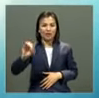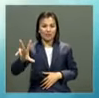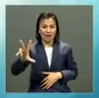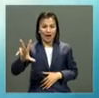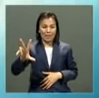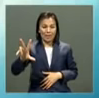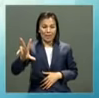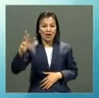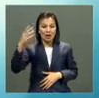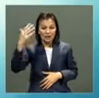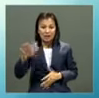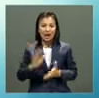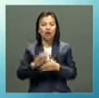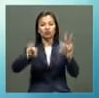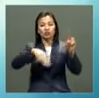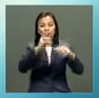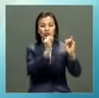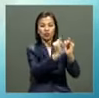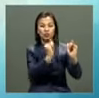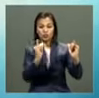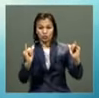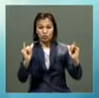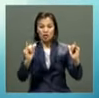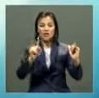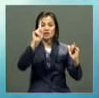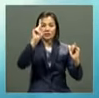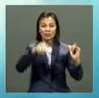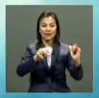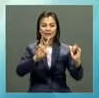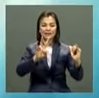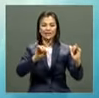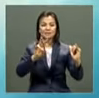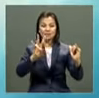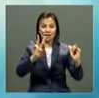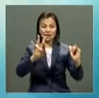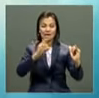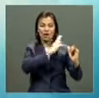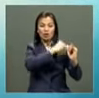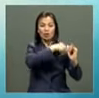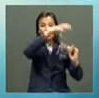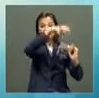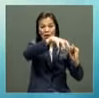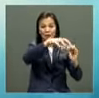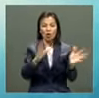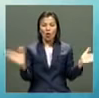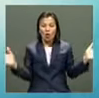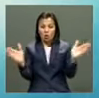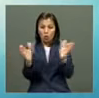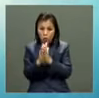1,593 แล้วก็รักษาอยู่ 1,077 นะครับแล้วก็ผู้ป่วยสะสม